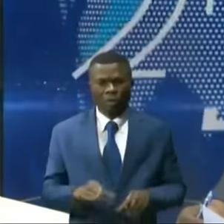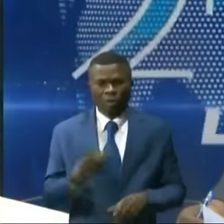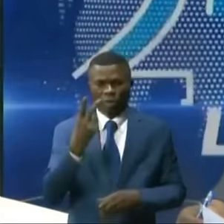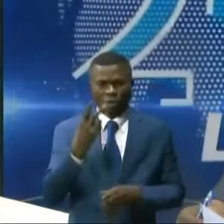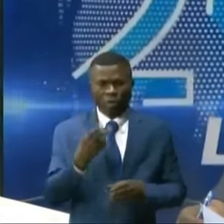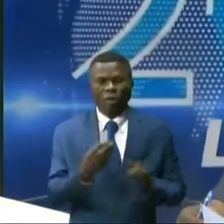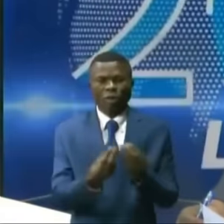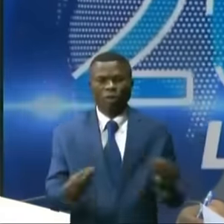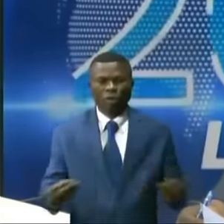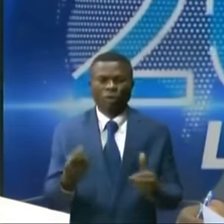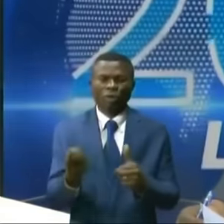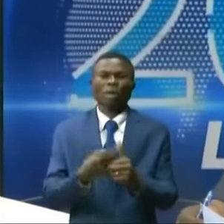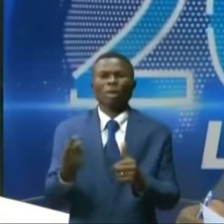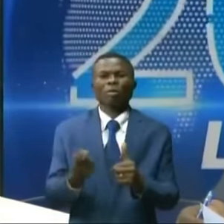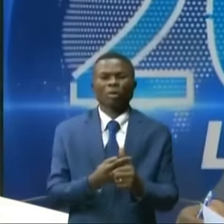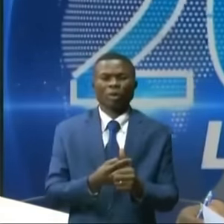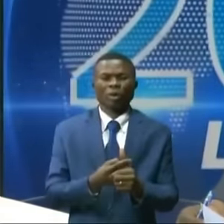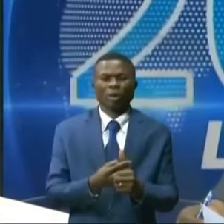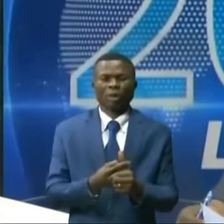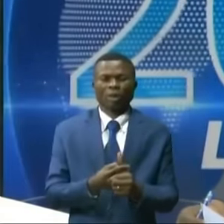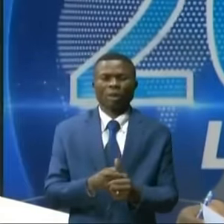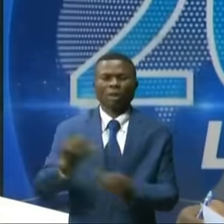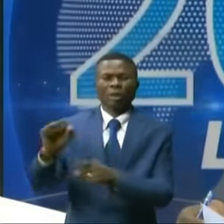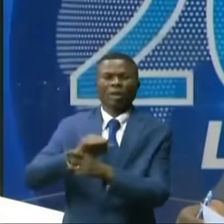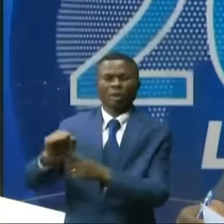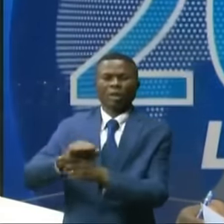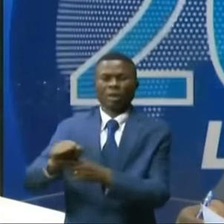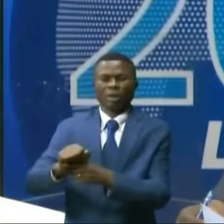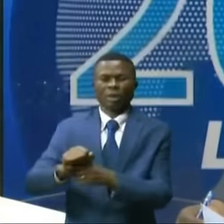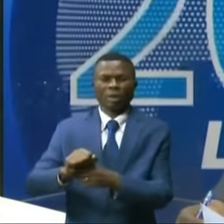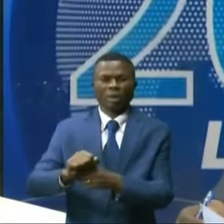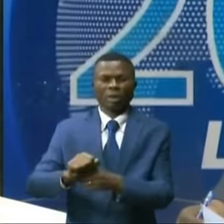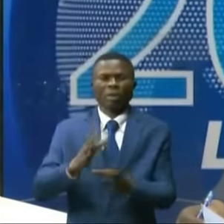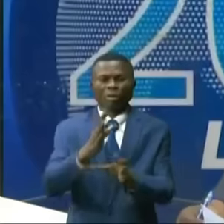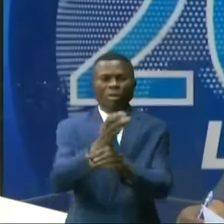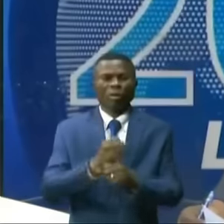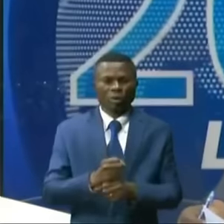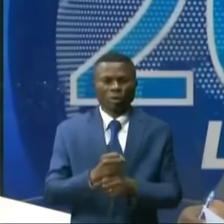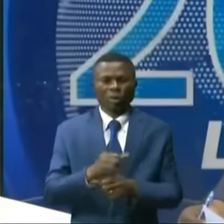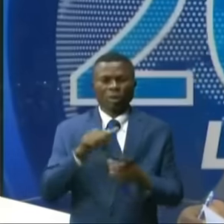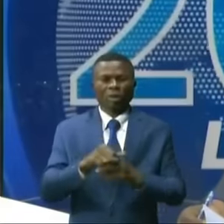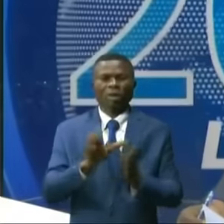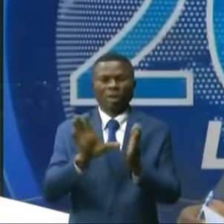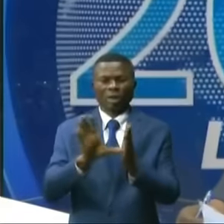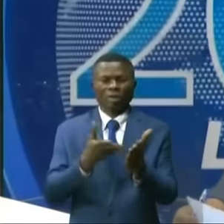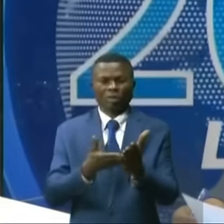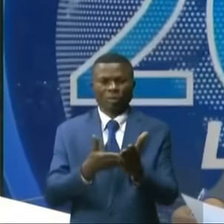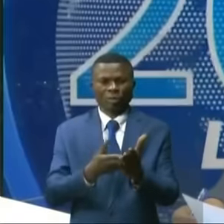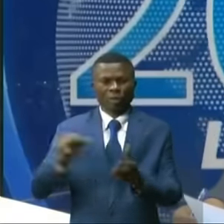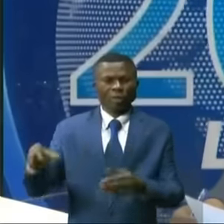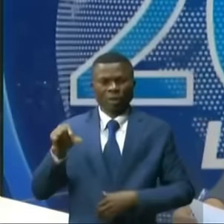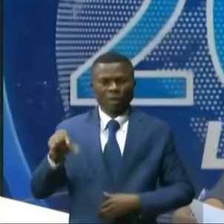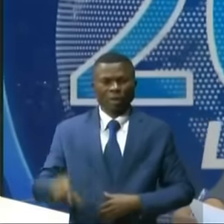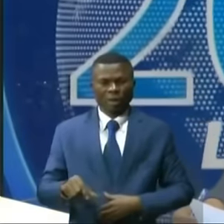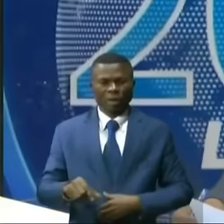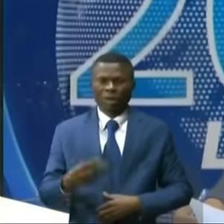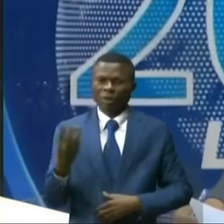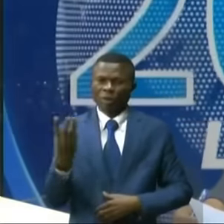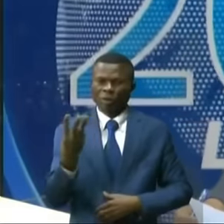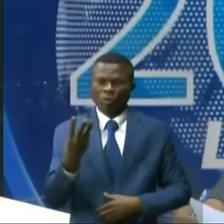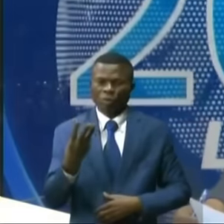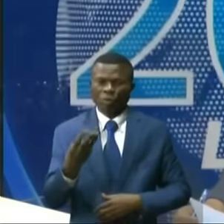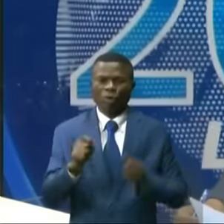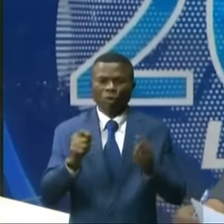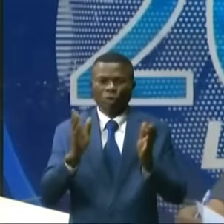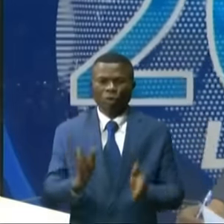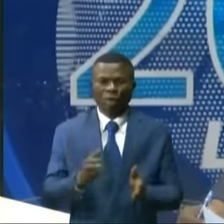voix soit par stage et par coptation dans ce reportage Jacques tuba boamé et Junior bonuma